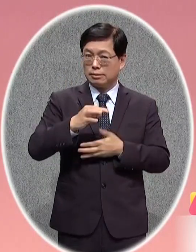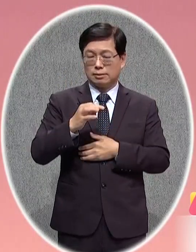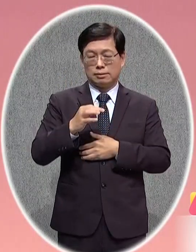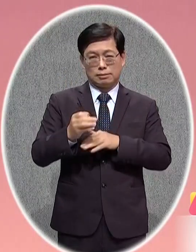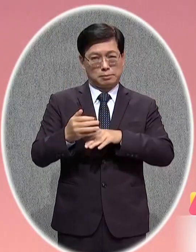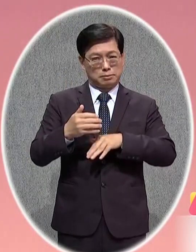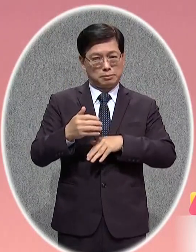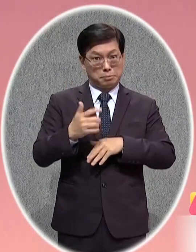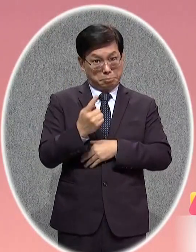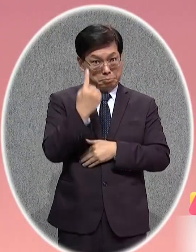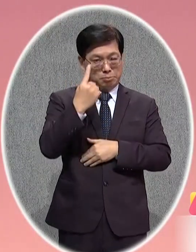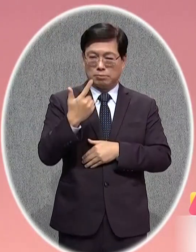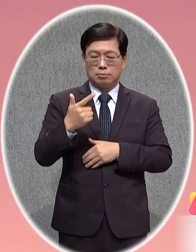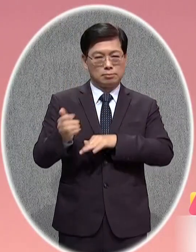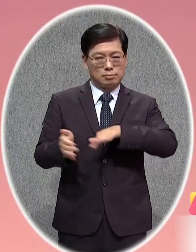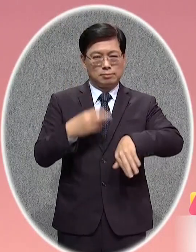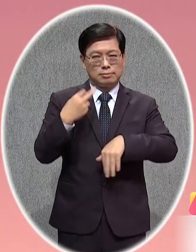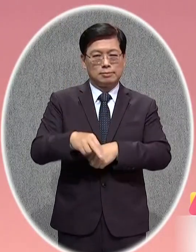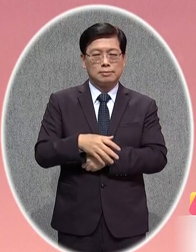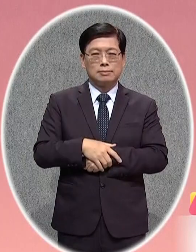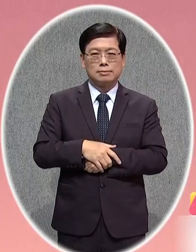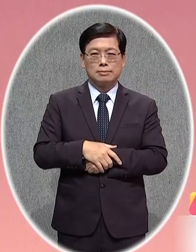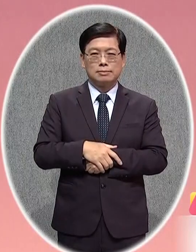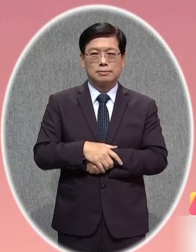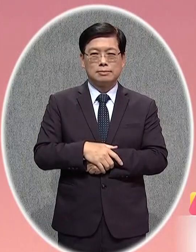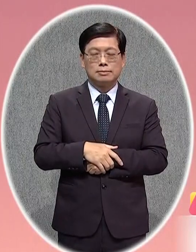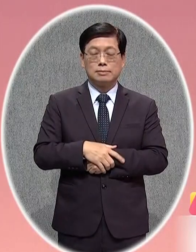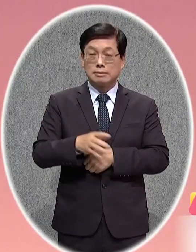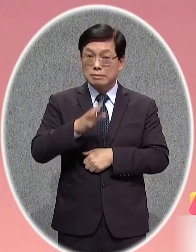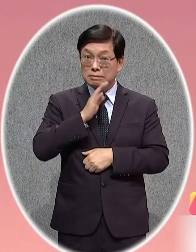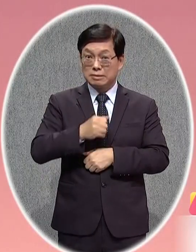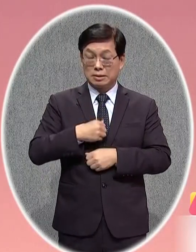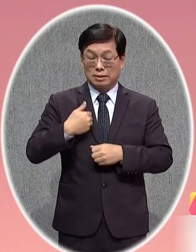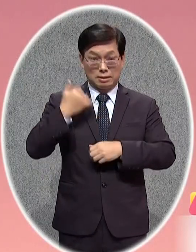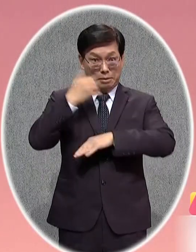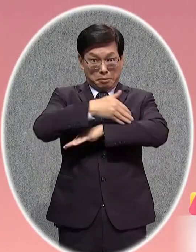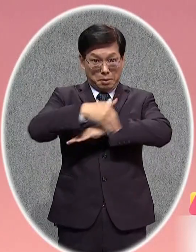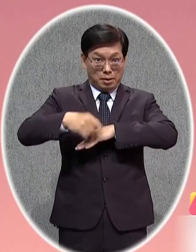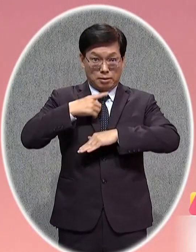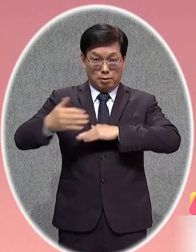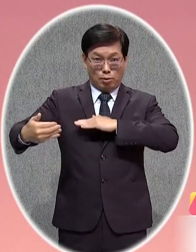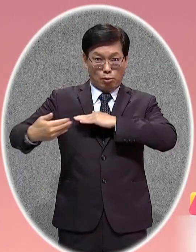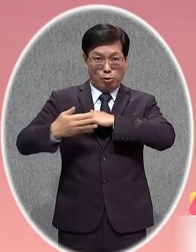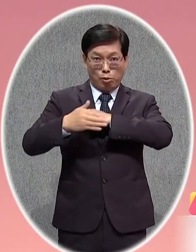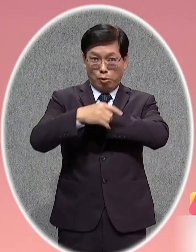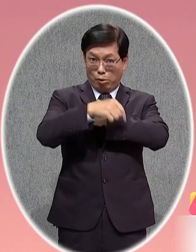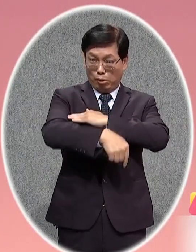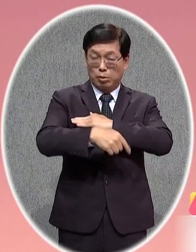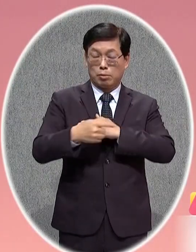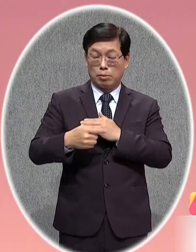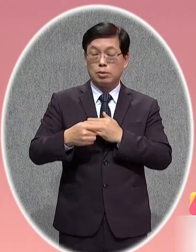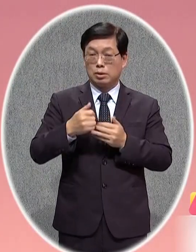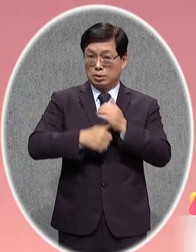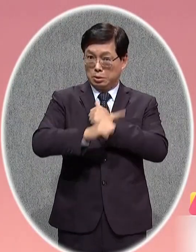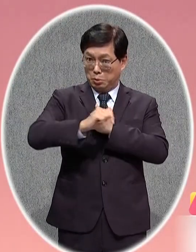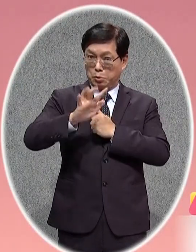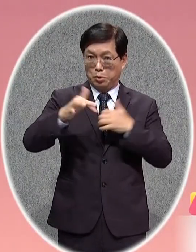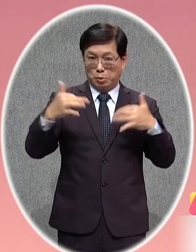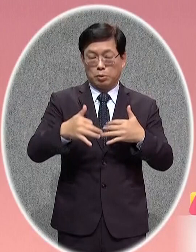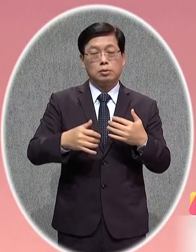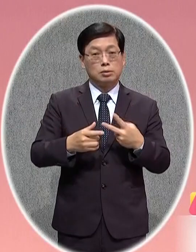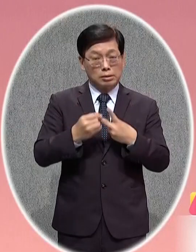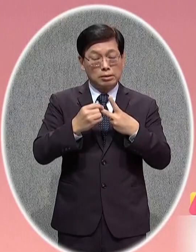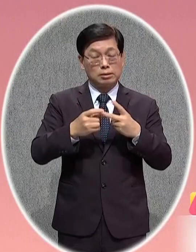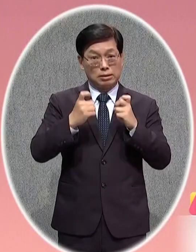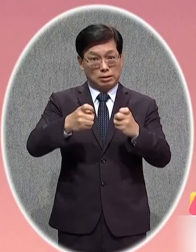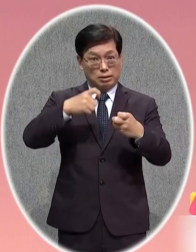打紧，除了是靠到岸边来的生物之外，在港区里面的生物又会面临哪